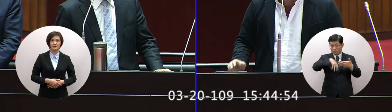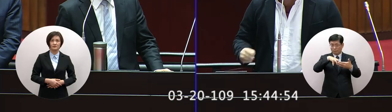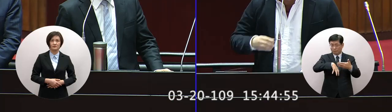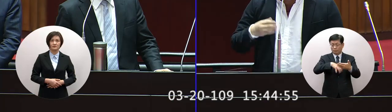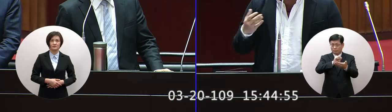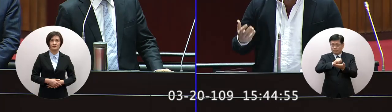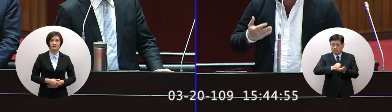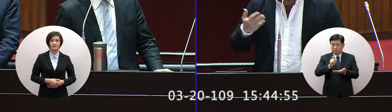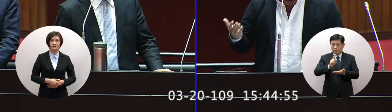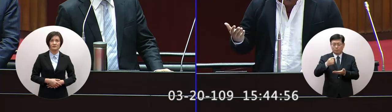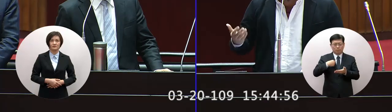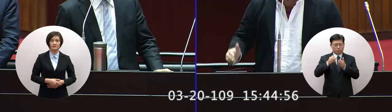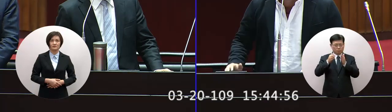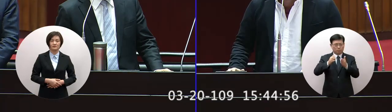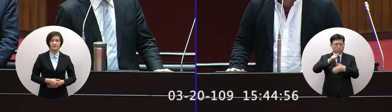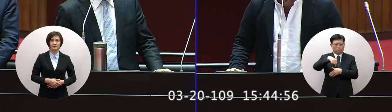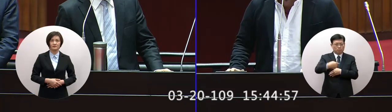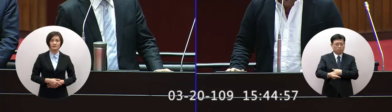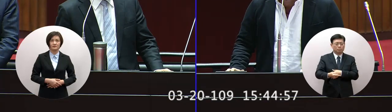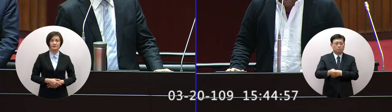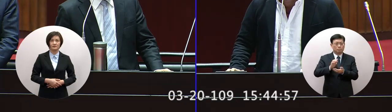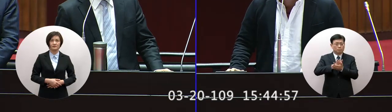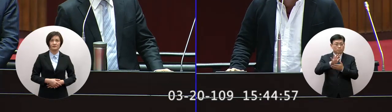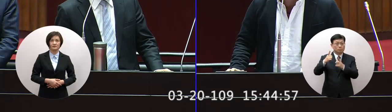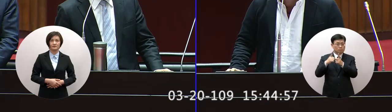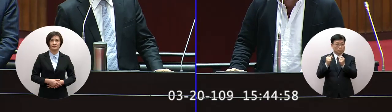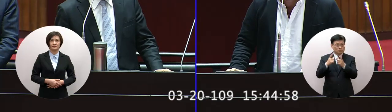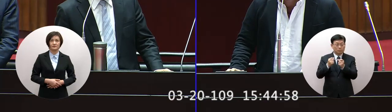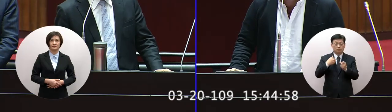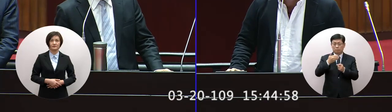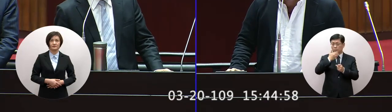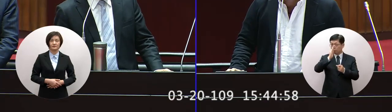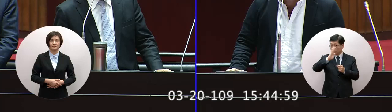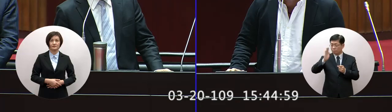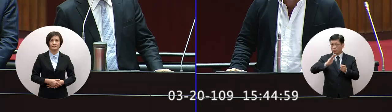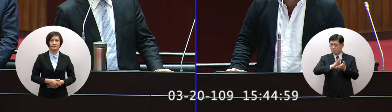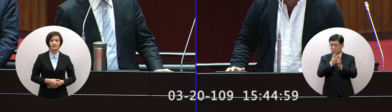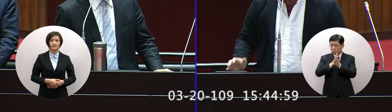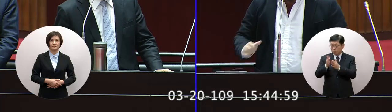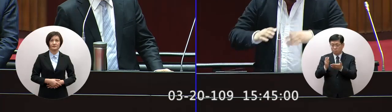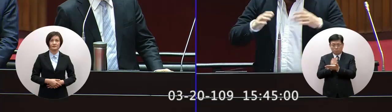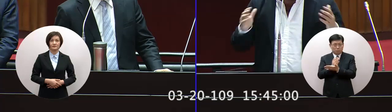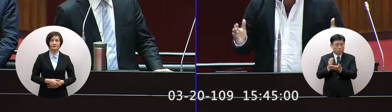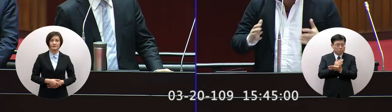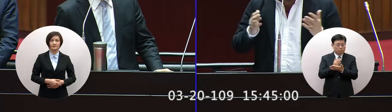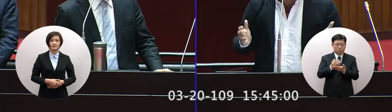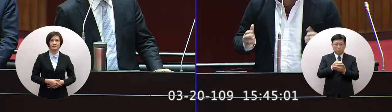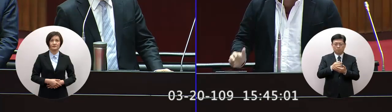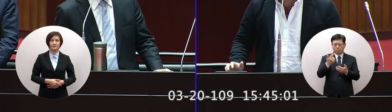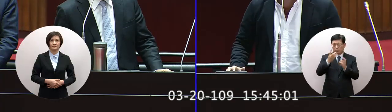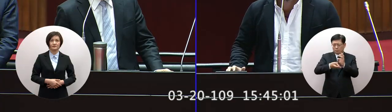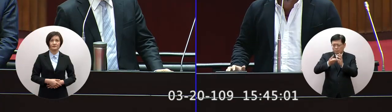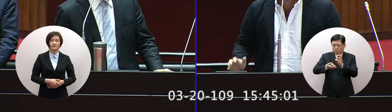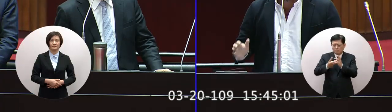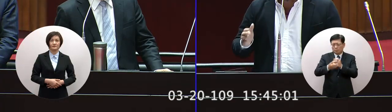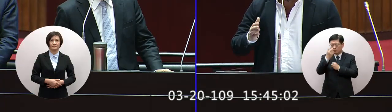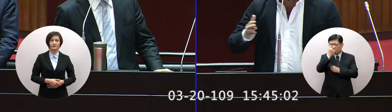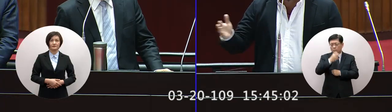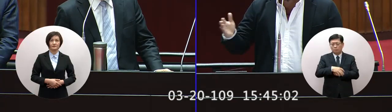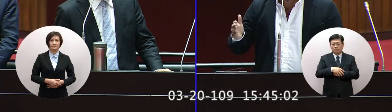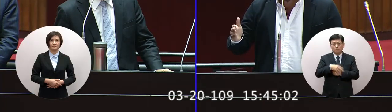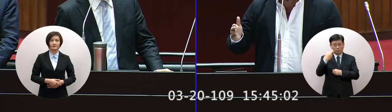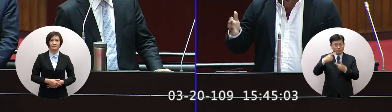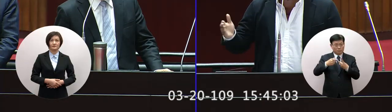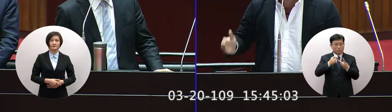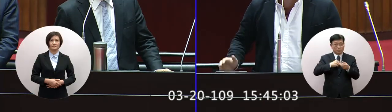大家蛮清楚的，他们针对接下来未来日本的气候情境跟风险的评估，大家做了一个比较详细的评估。那也